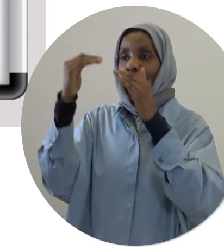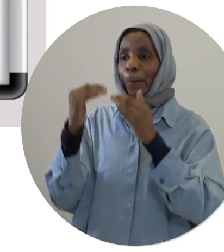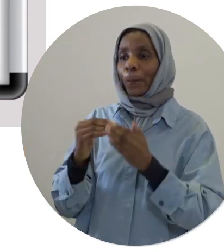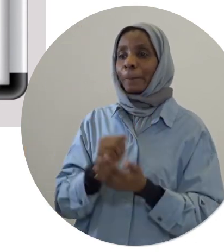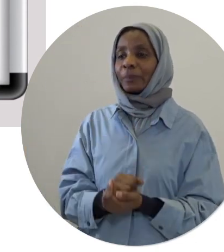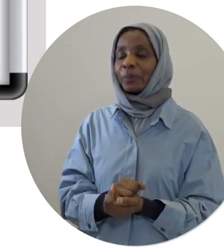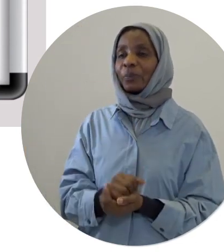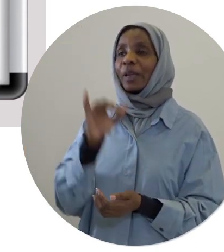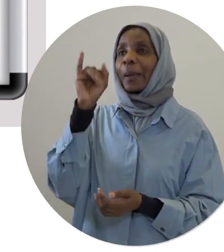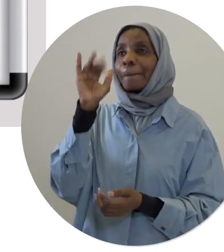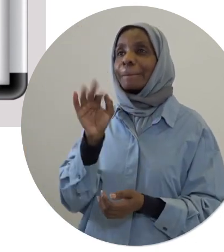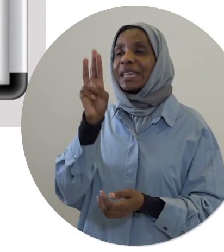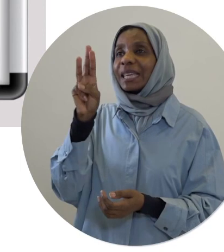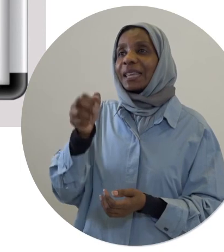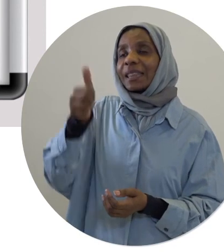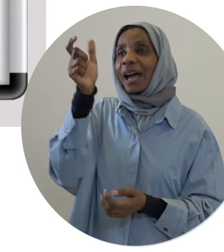رقم 2.